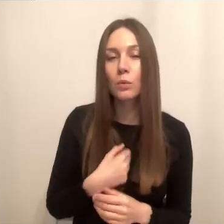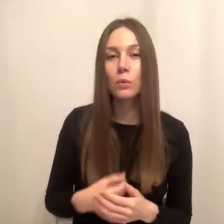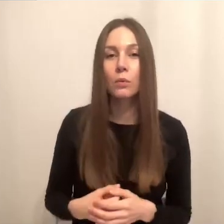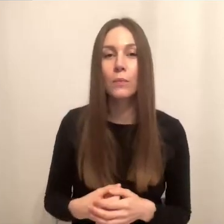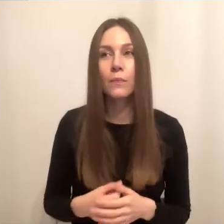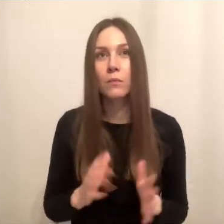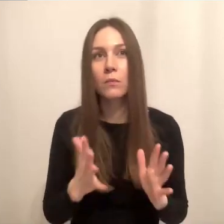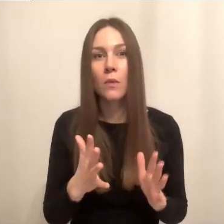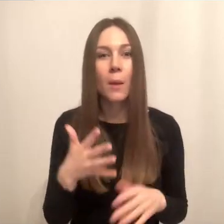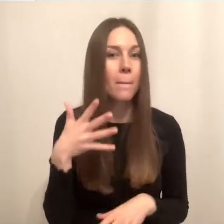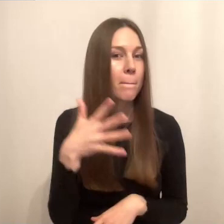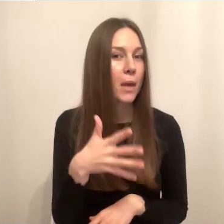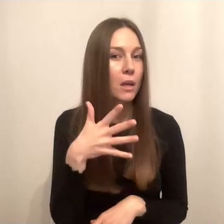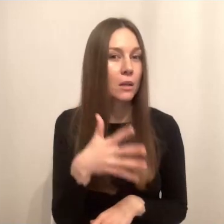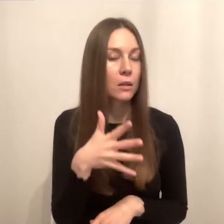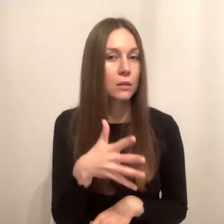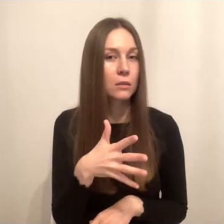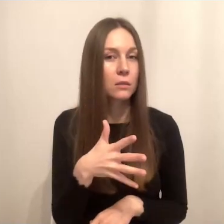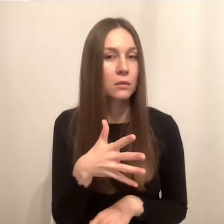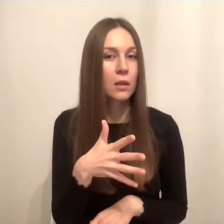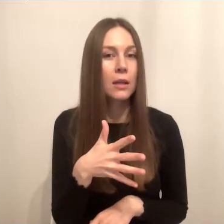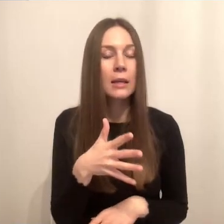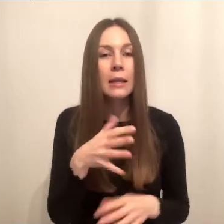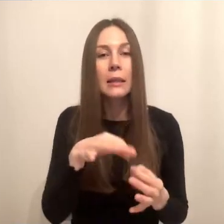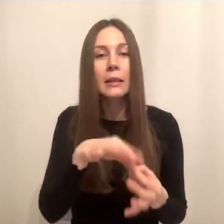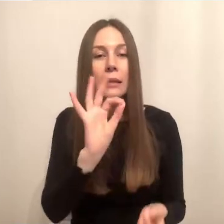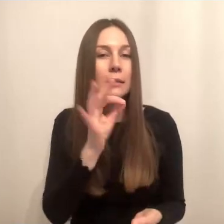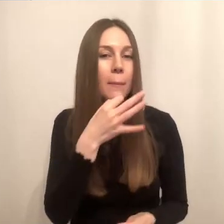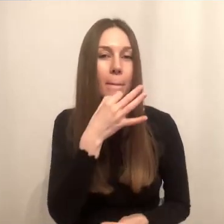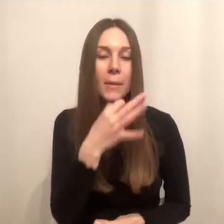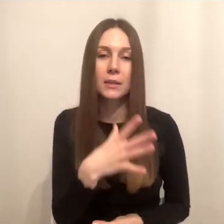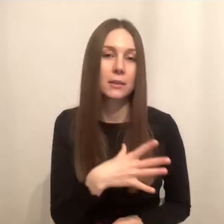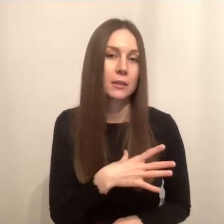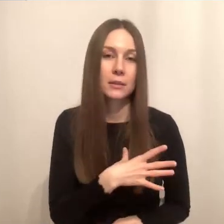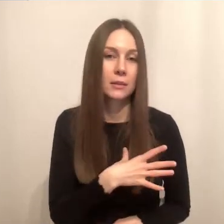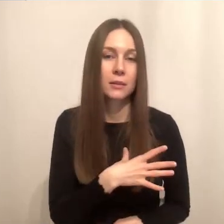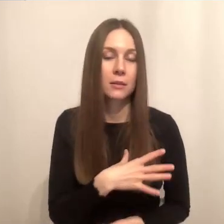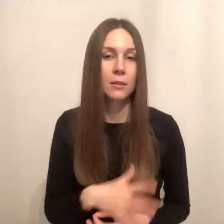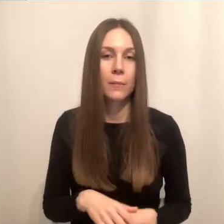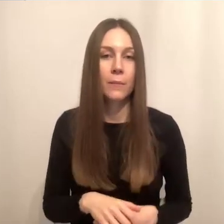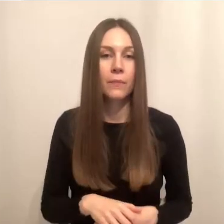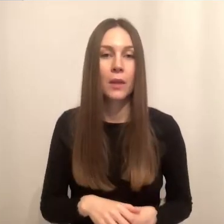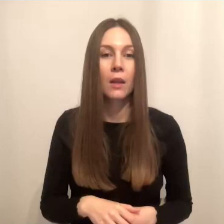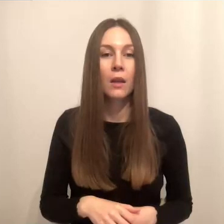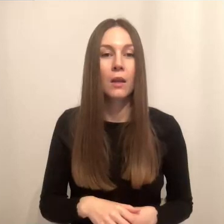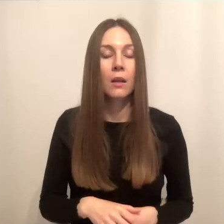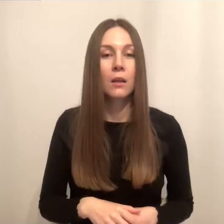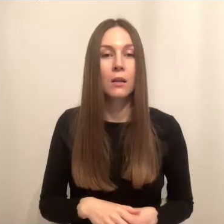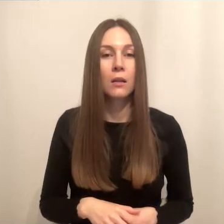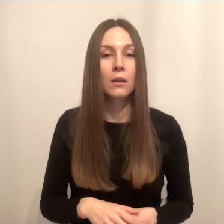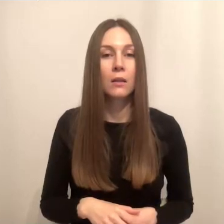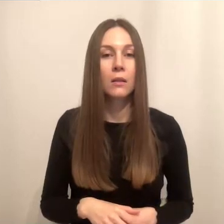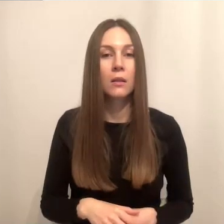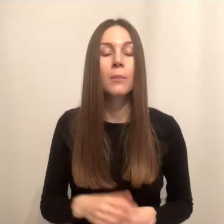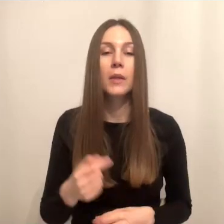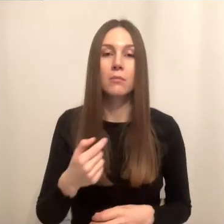apie 5000, bet negaliu dabar tiksliai pasakyti tikslios sumos, bet mano principas buvo, kuo mažiau